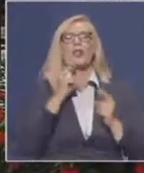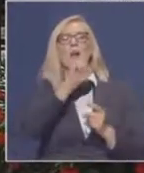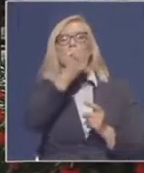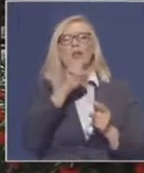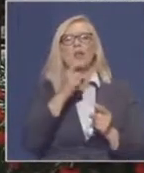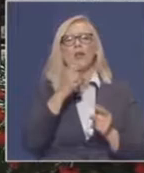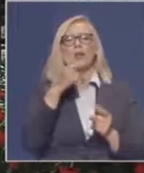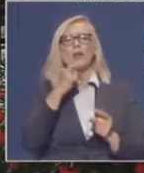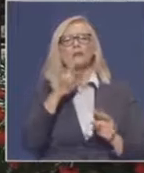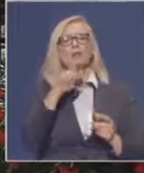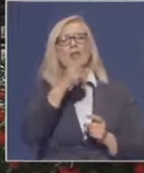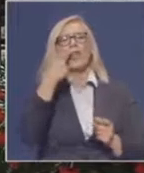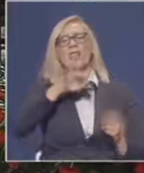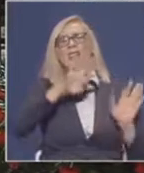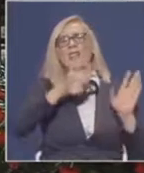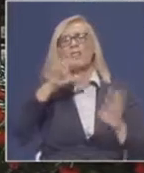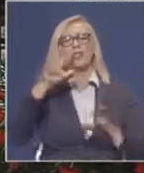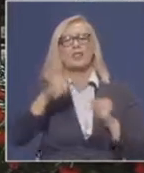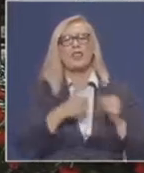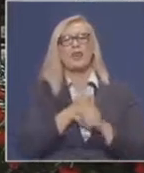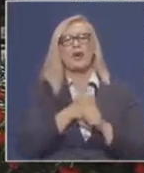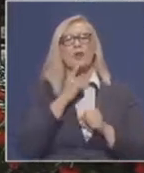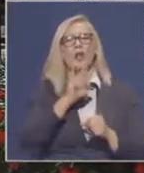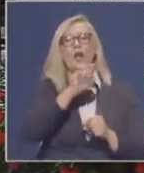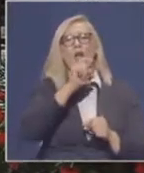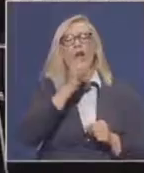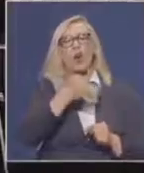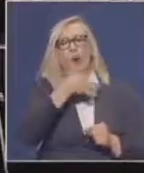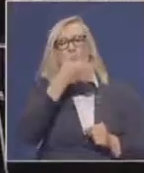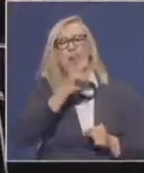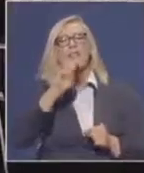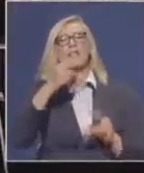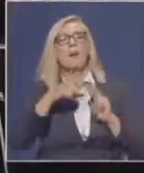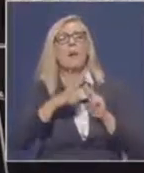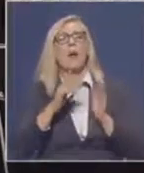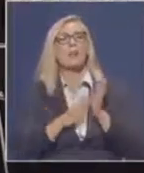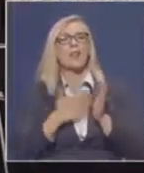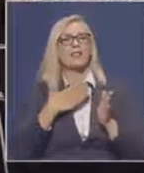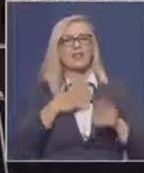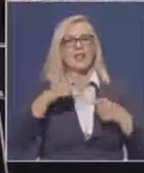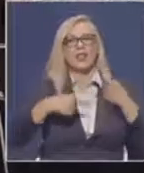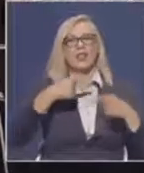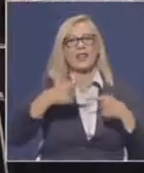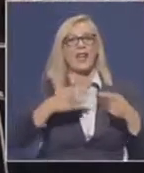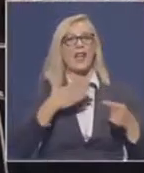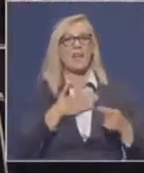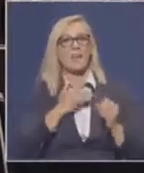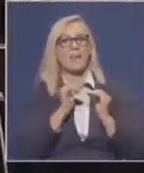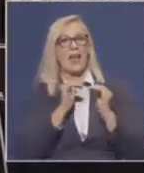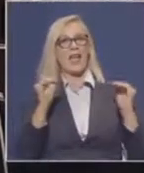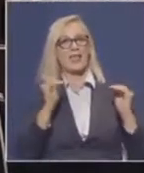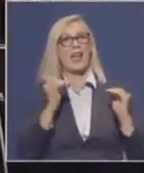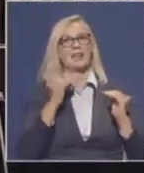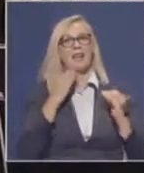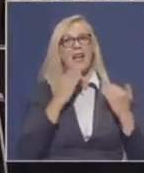далечната 1903-та го постави Крсте Петков Мисирков, за нашата генерација и денес има еднаква